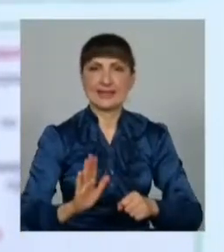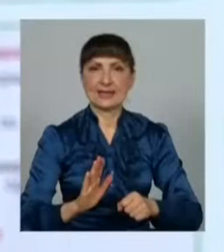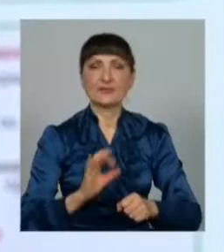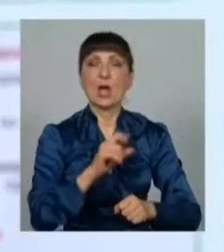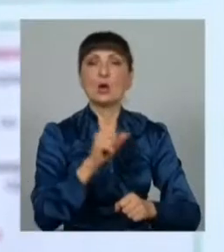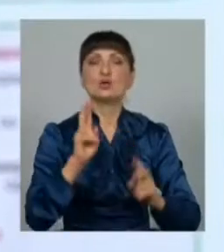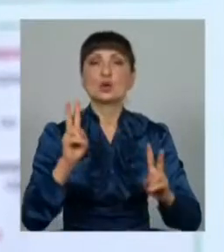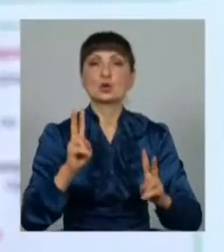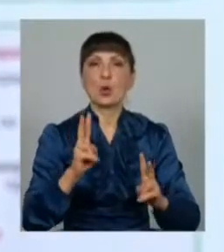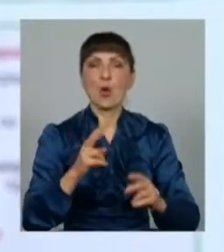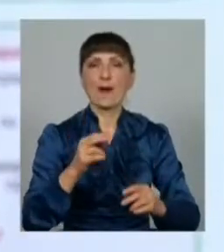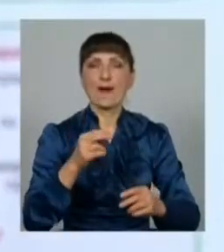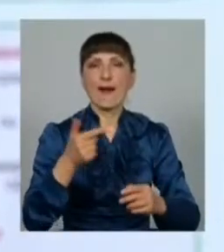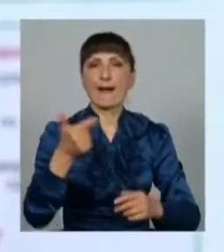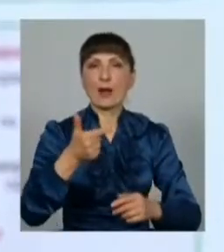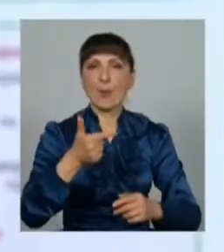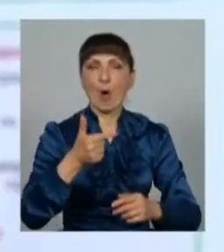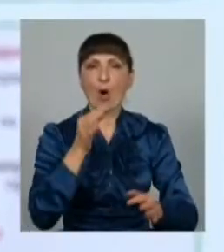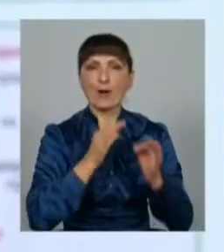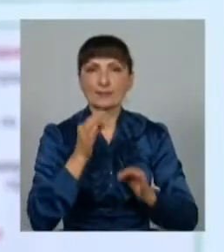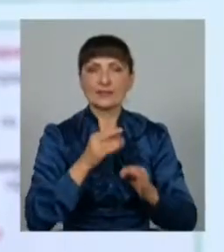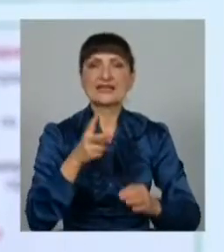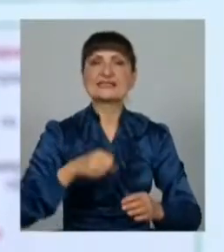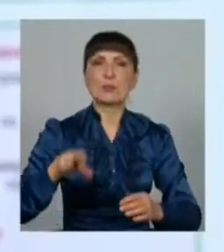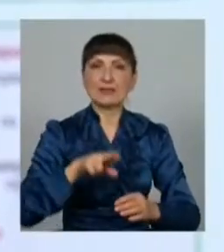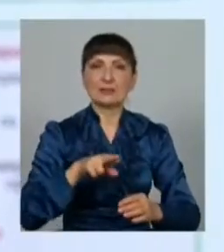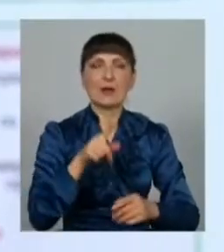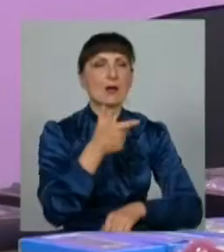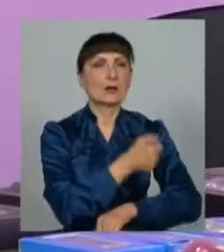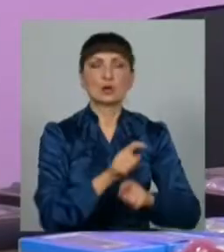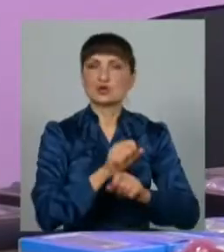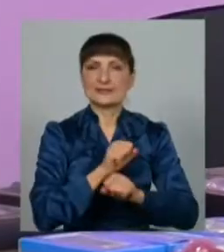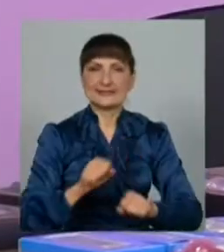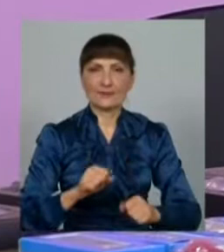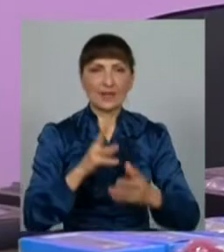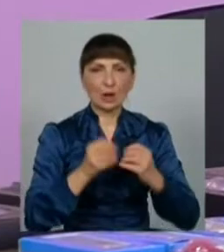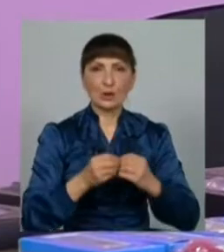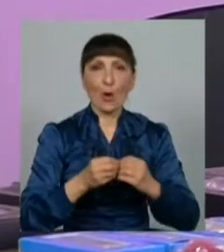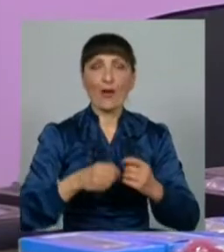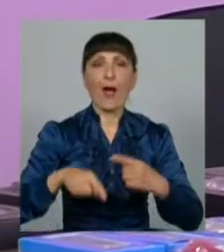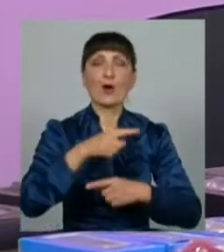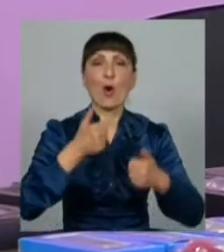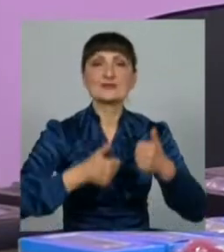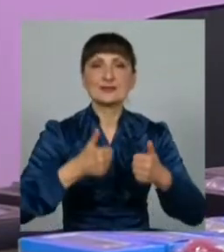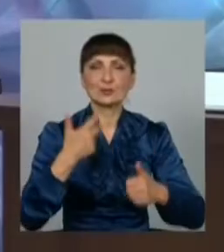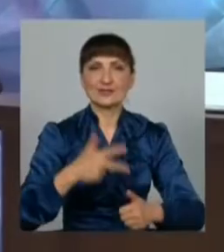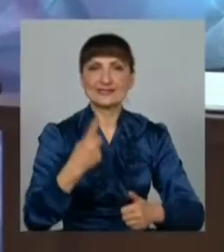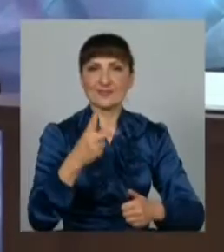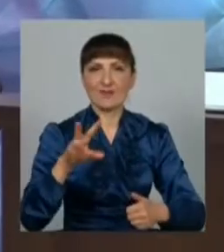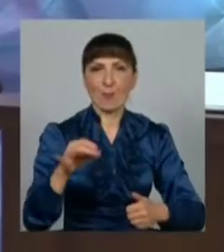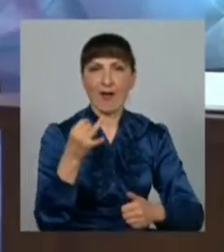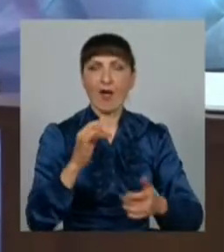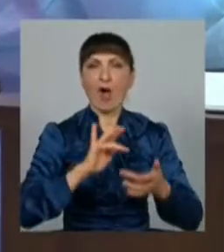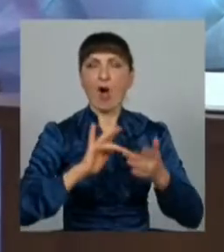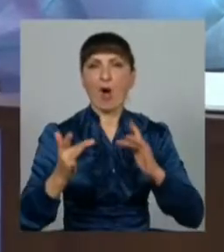которые получают гормонотерапию, ВИЧ, СПИД, есть определенные противопоказания. Итоги розыгрыша объявят 31 мая на официальной